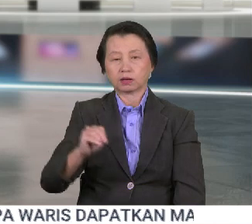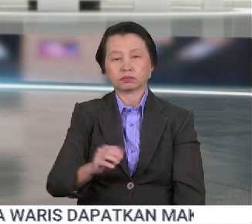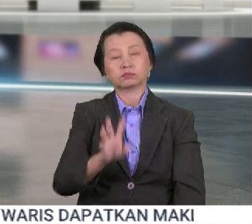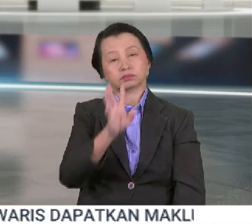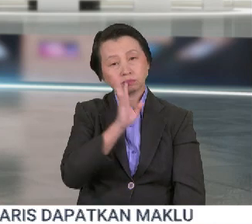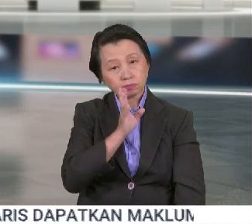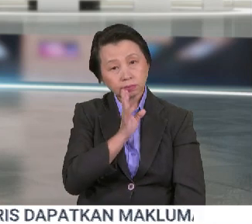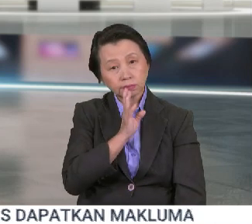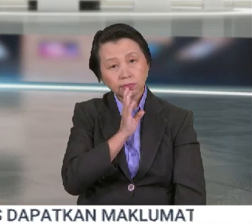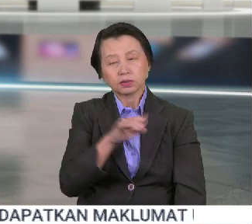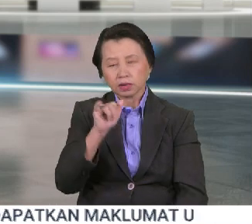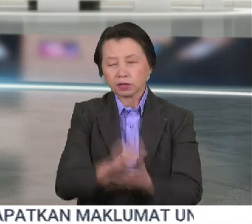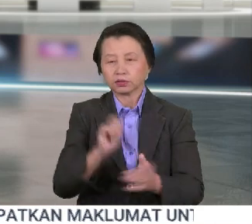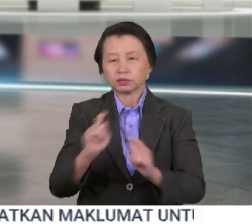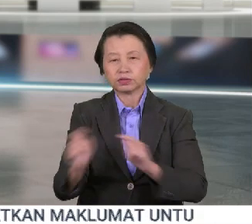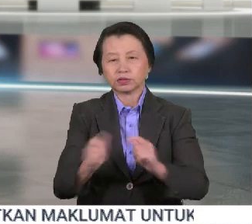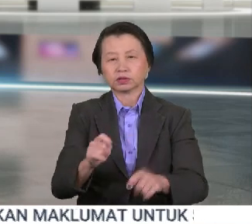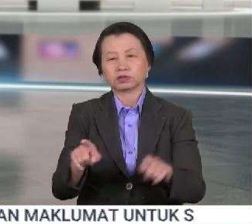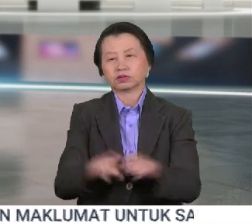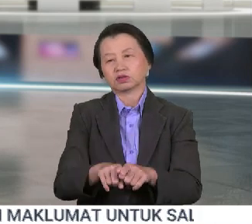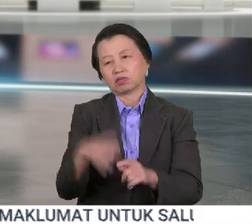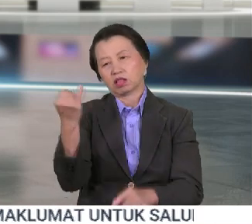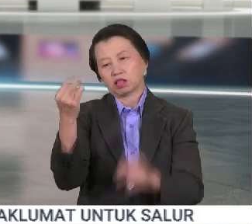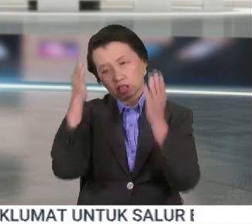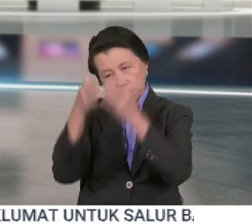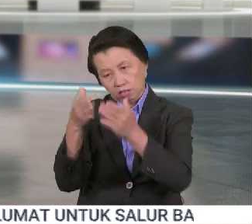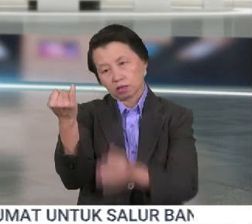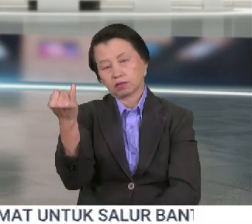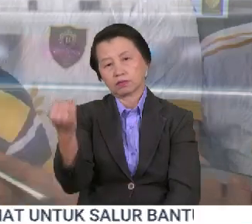menegaskan ia tindakan bersifat jumut